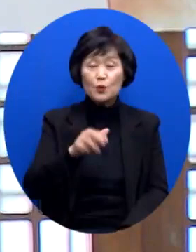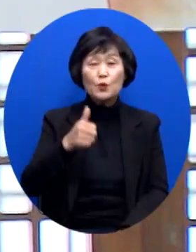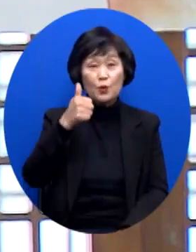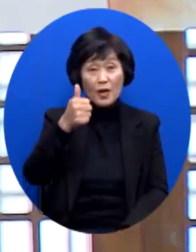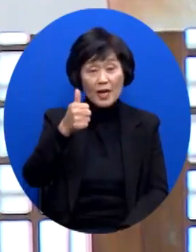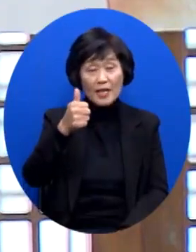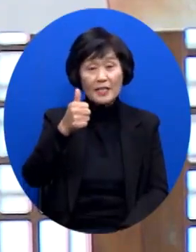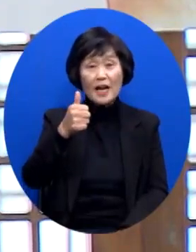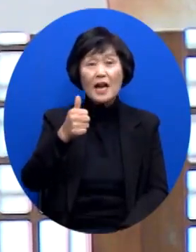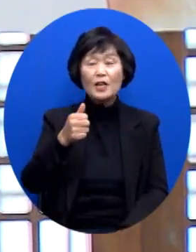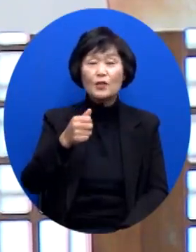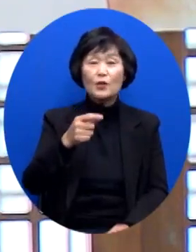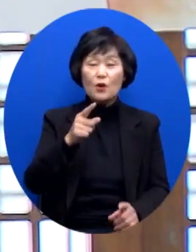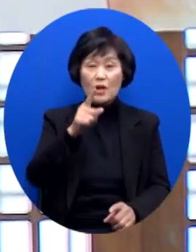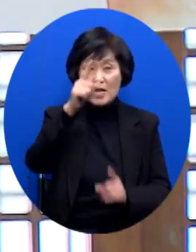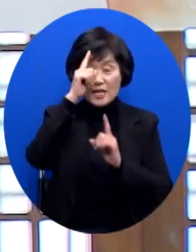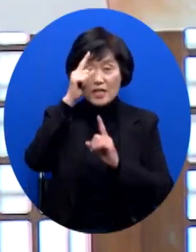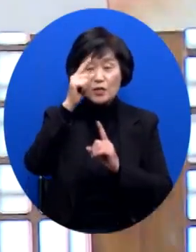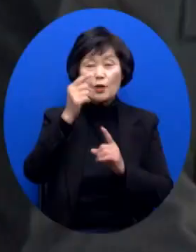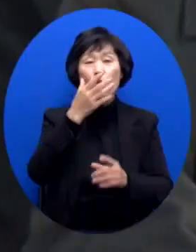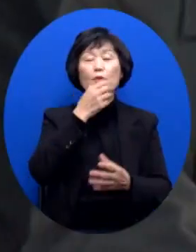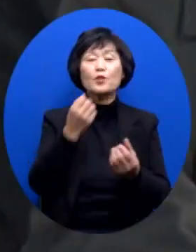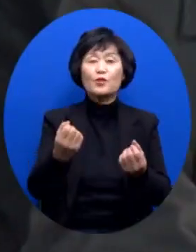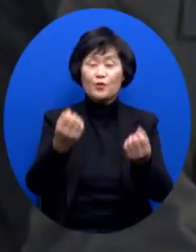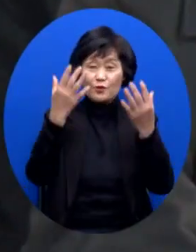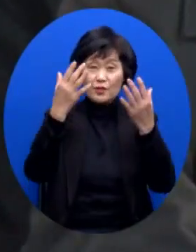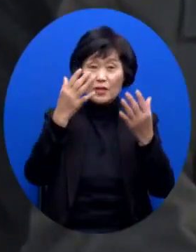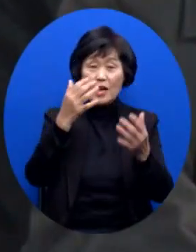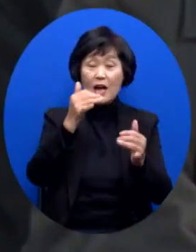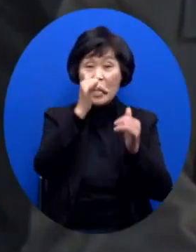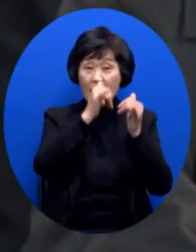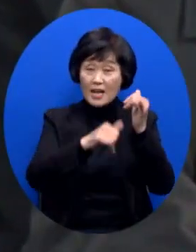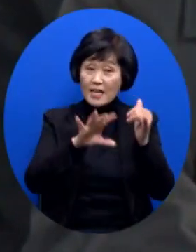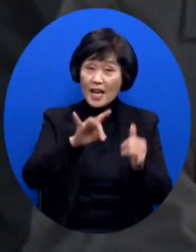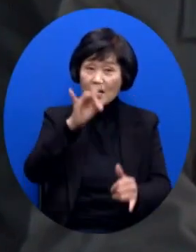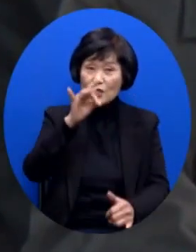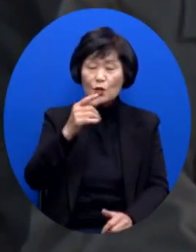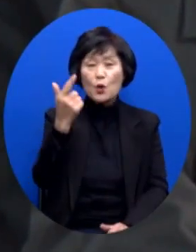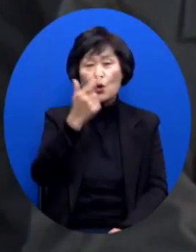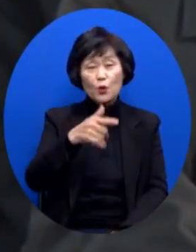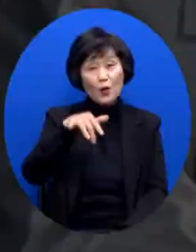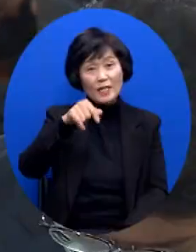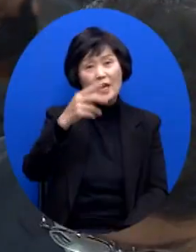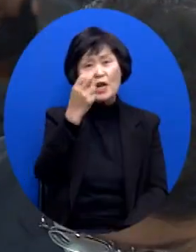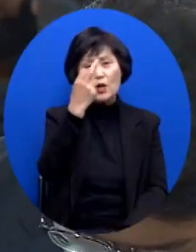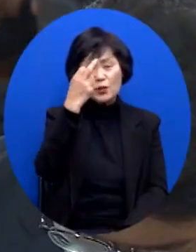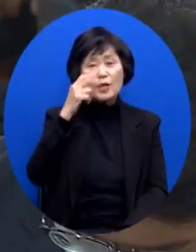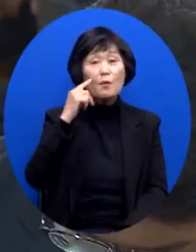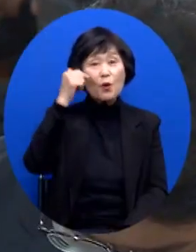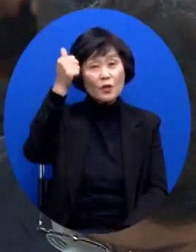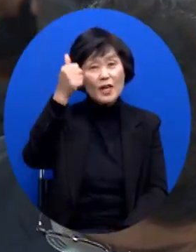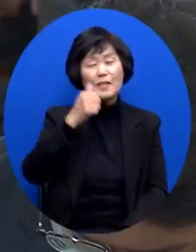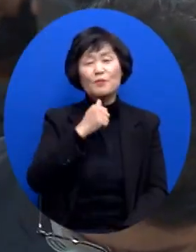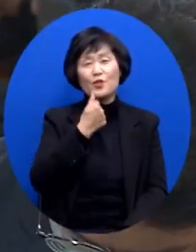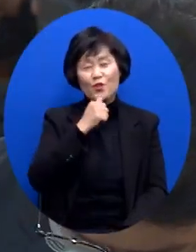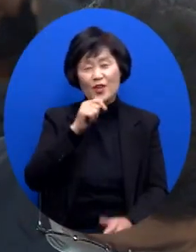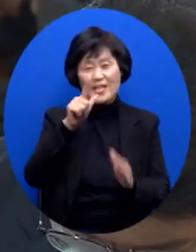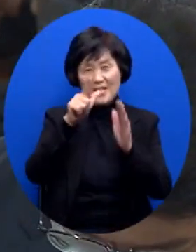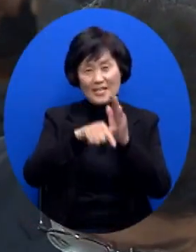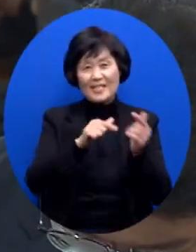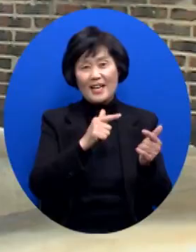총신대 이재서 총장의 축사, 최초 한국인 노회장인 최승연 목사를 소개하는 시간 등을